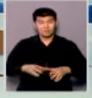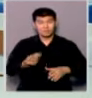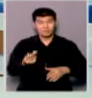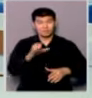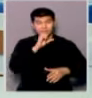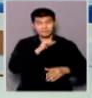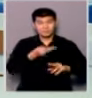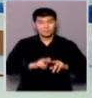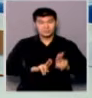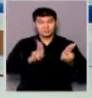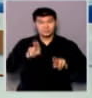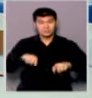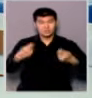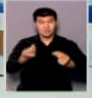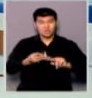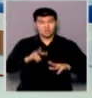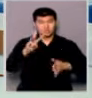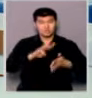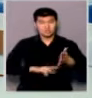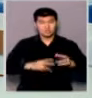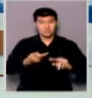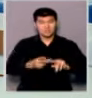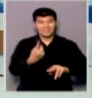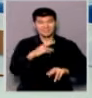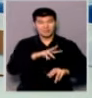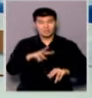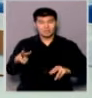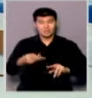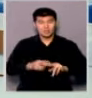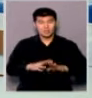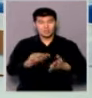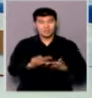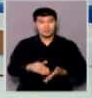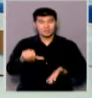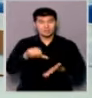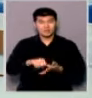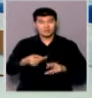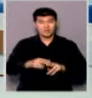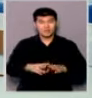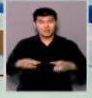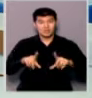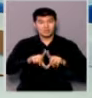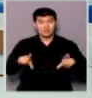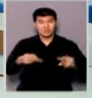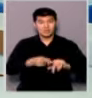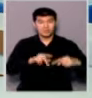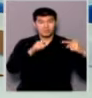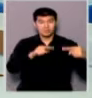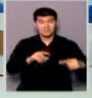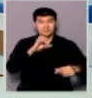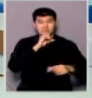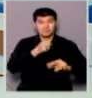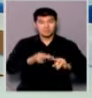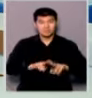коррупционных. С правонарушителей взыскан штраф в размере 1 миллиона тенге. Представители областного департамента по противодействию